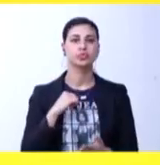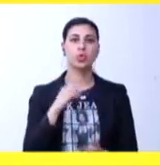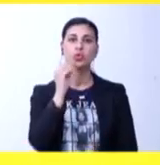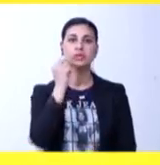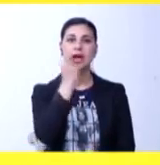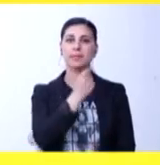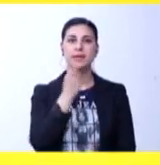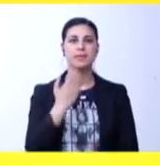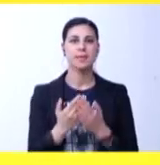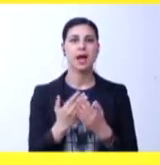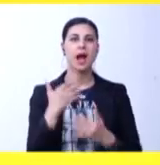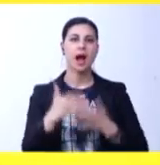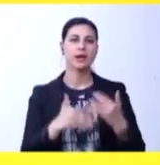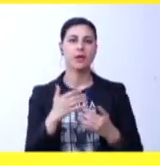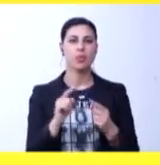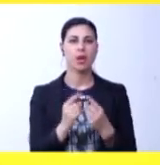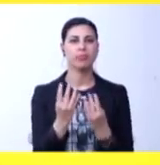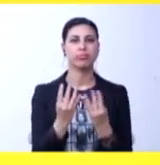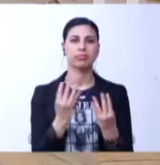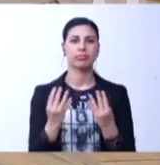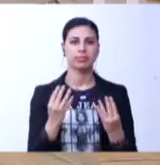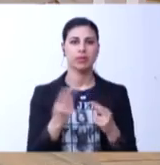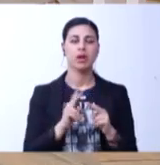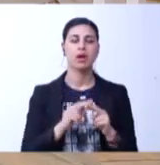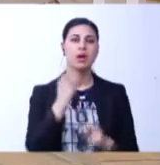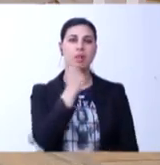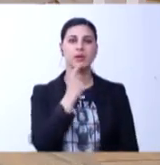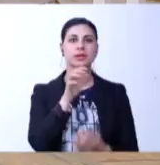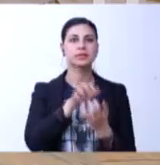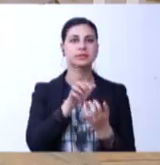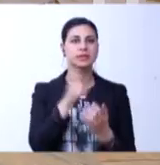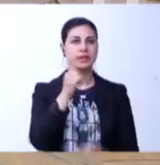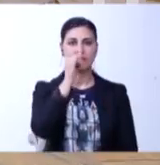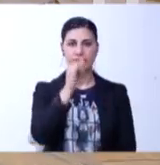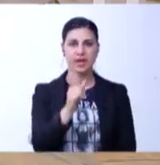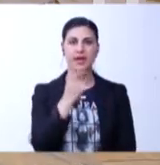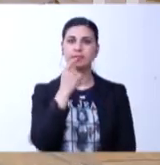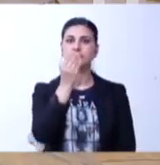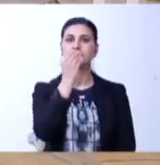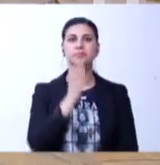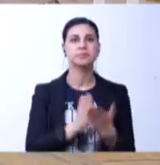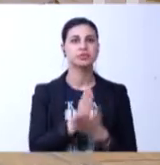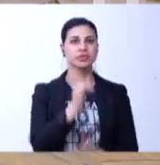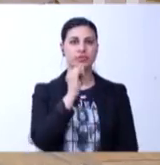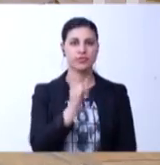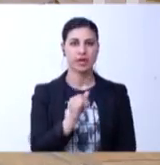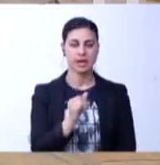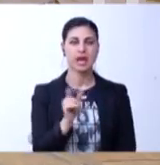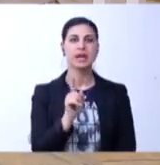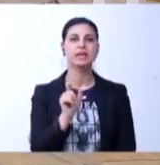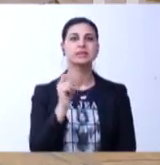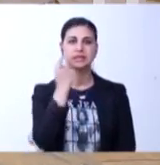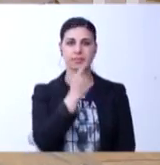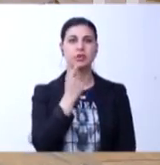ფუნქციას კბილების? ანუ არასათანადოდ დაქუცმაცდება საკვები, ჩვენ ვერ მოვახერხებთ იმ ფუნქციის შესრულებას, რომელიც